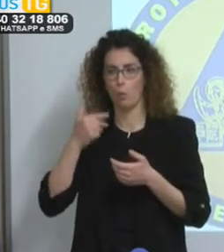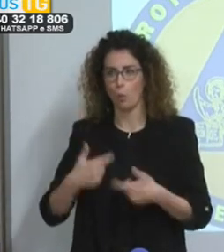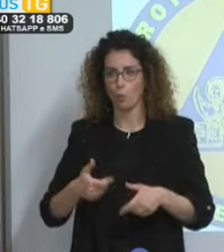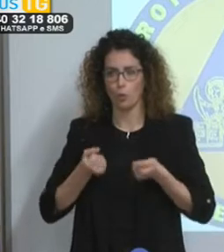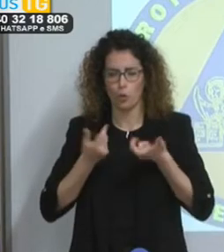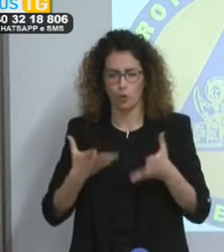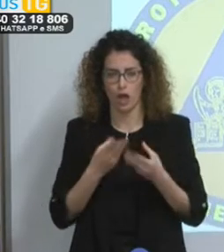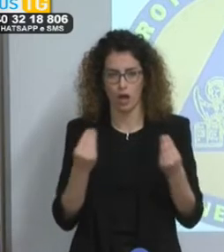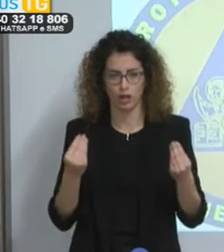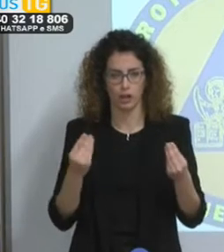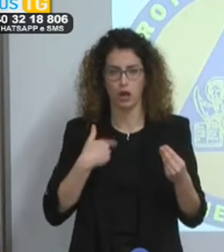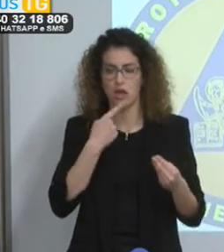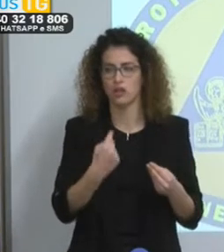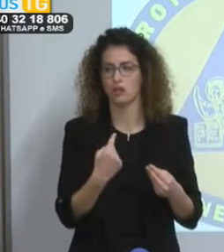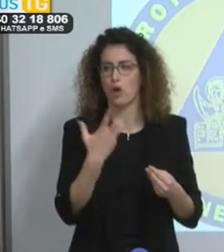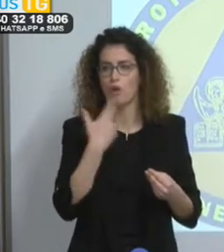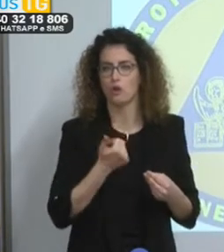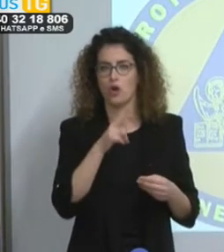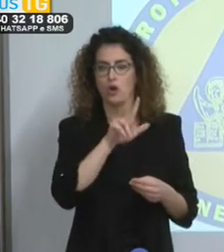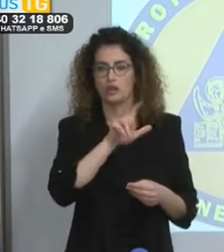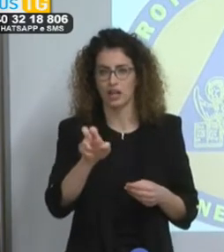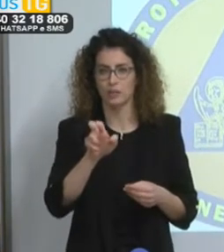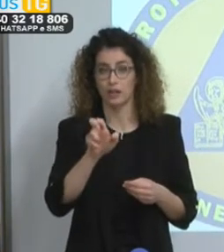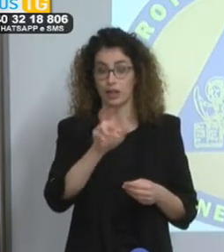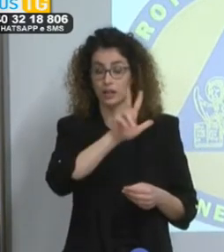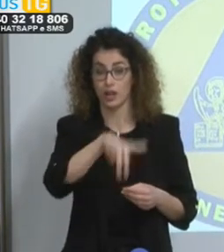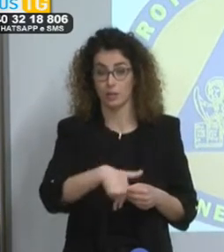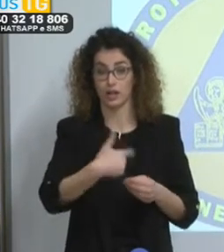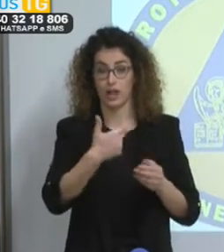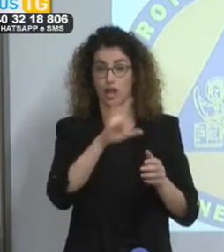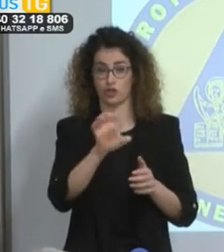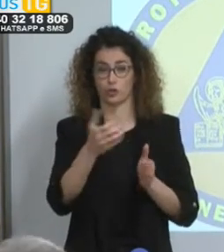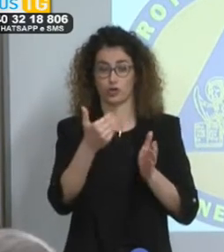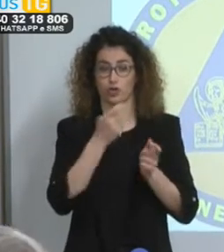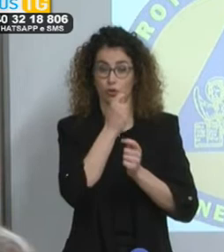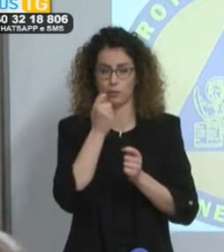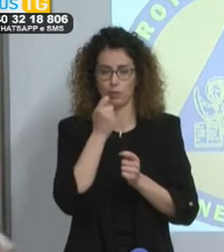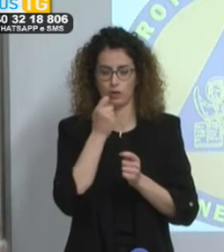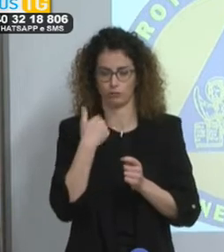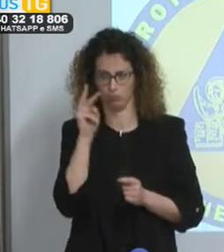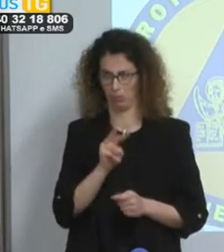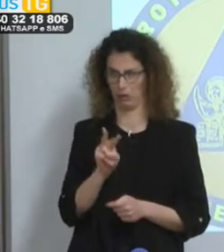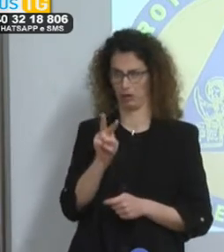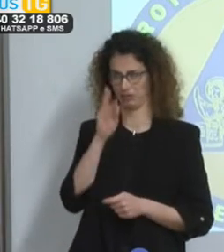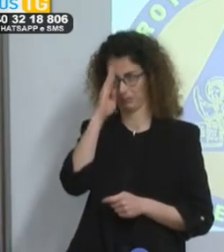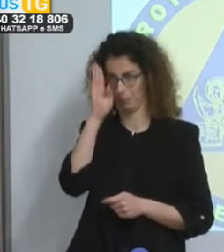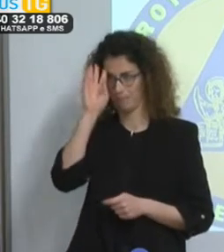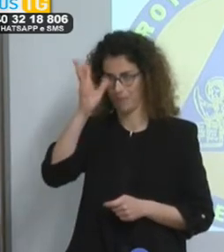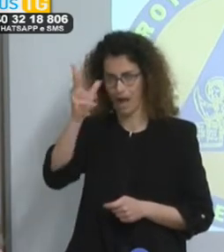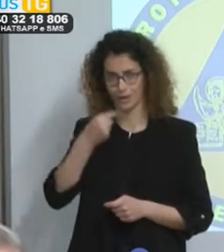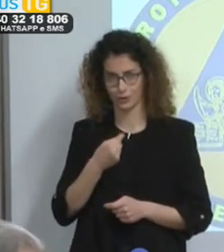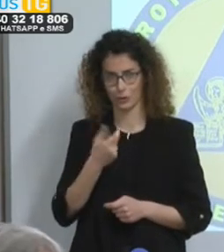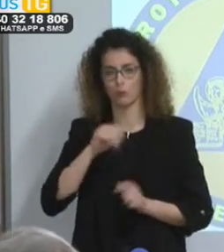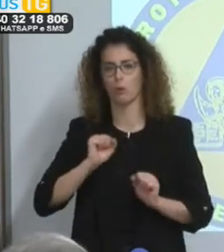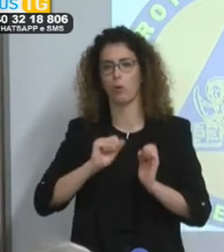3.500 tamponi a voi, mi guardarono come questo caso è matto, perché li facevamo forse in un anno 3.500 tamponi prima. Vabbè, al di là